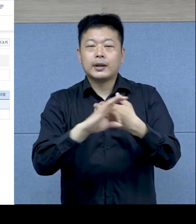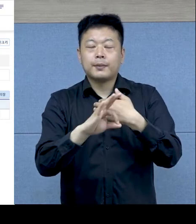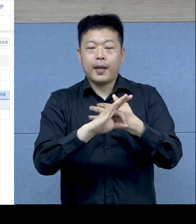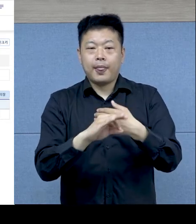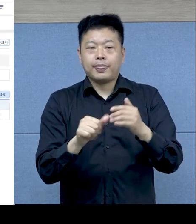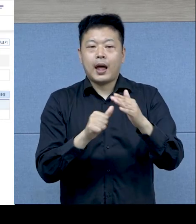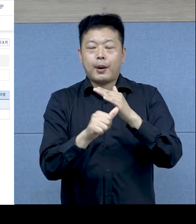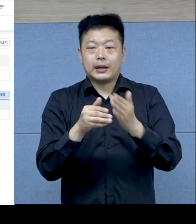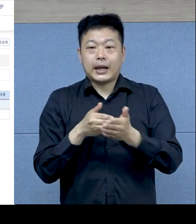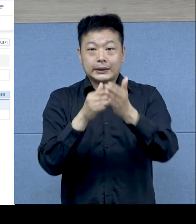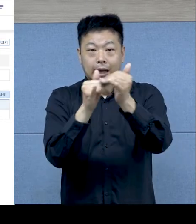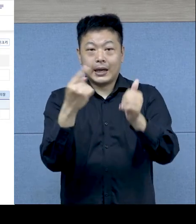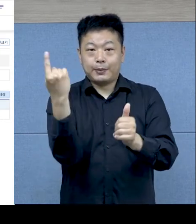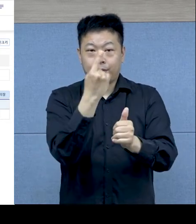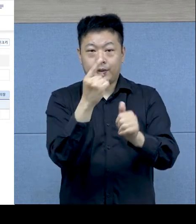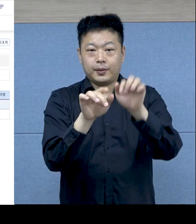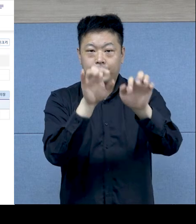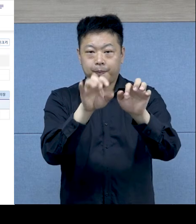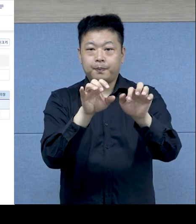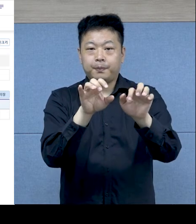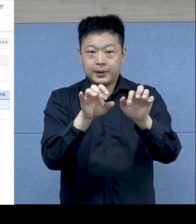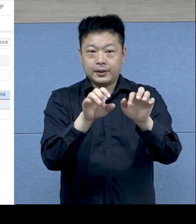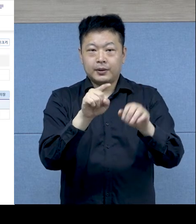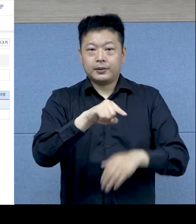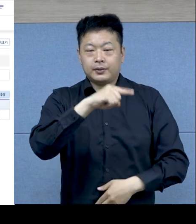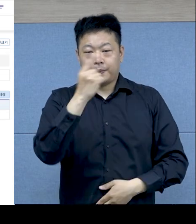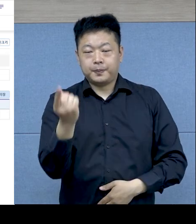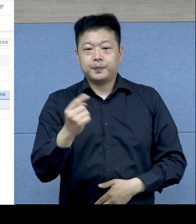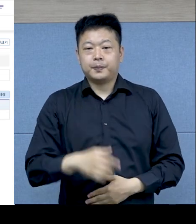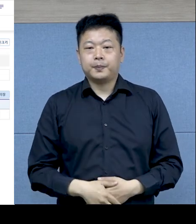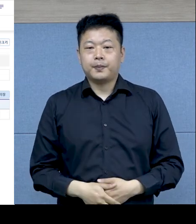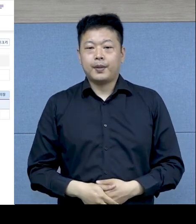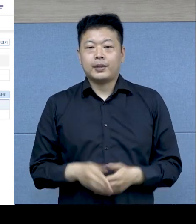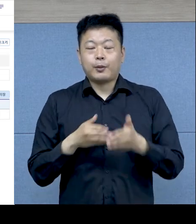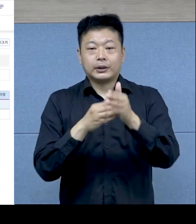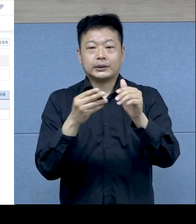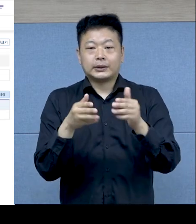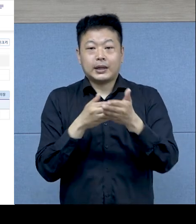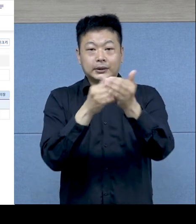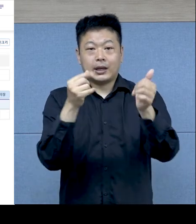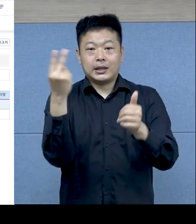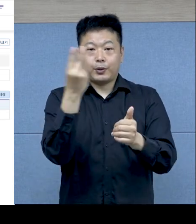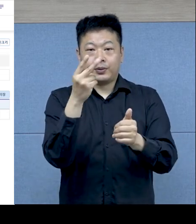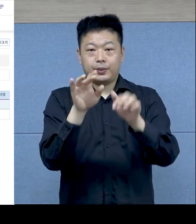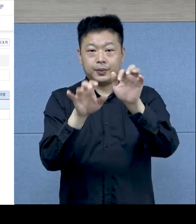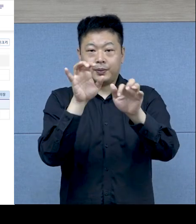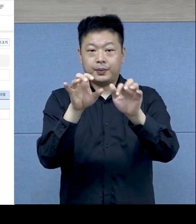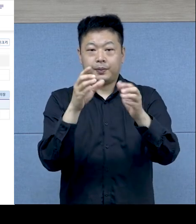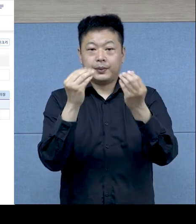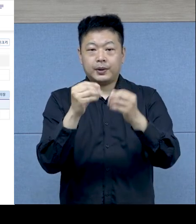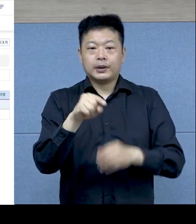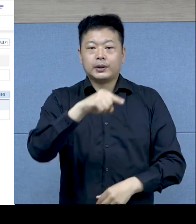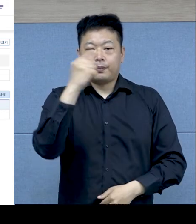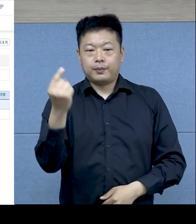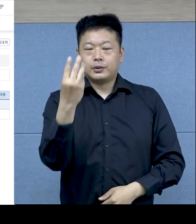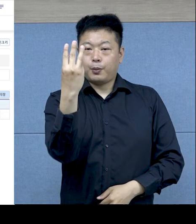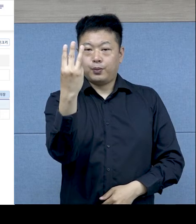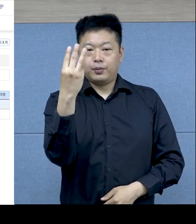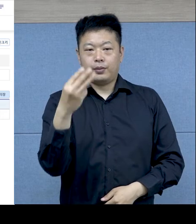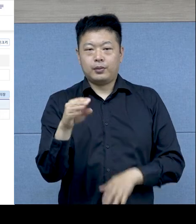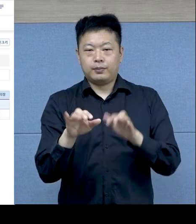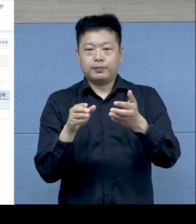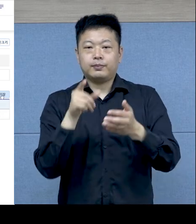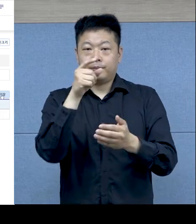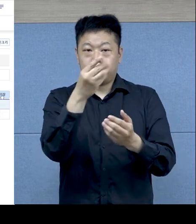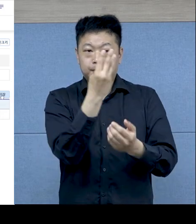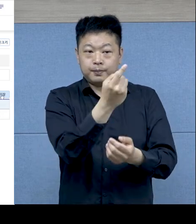이렇게 제가 보여드린 것과 같이 대표 제한자 1, 대표 제한자 2, 대표 제한자 3을 적어주신 다음에